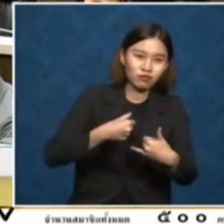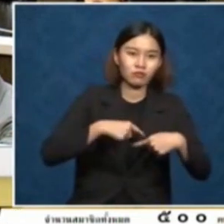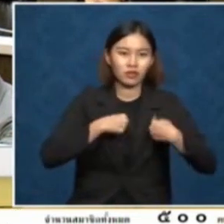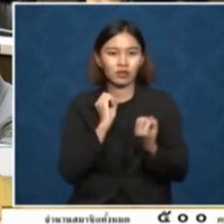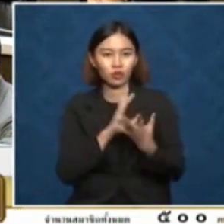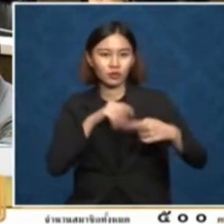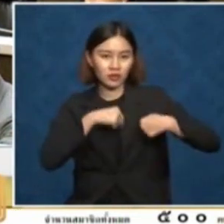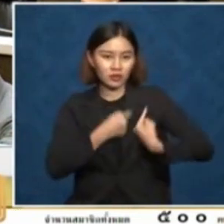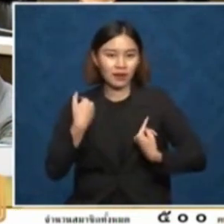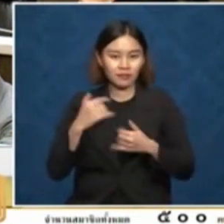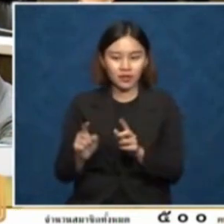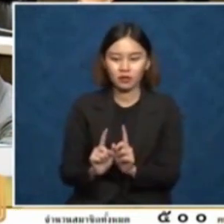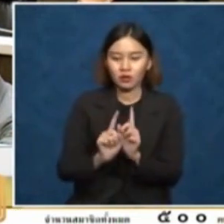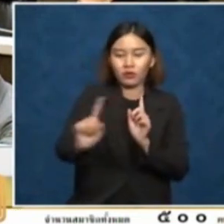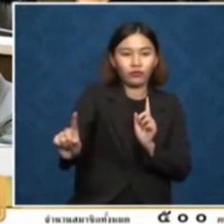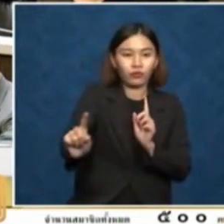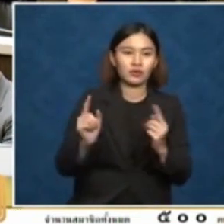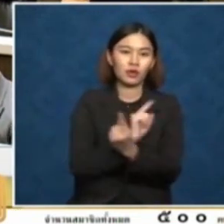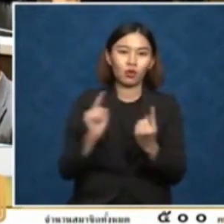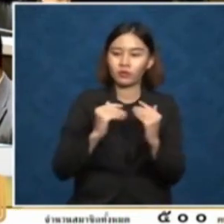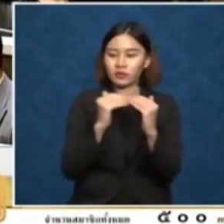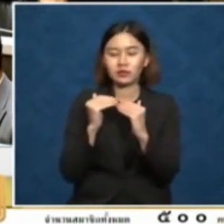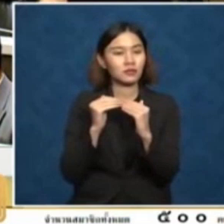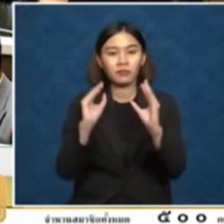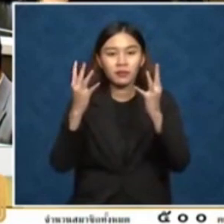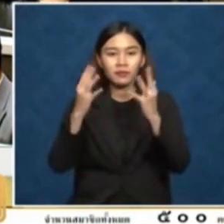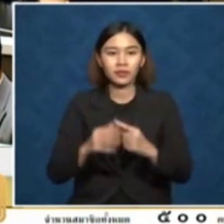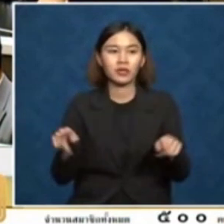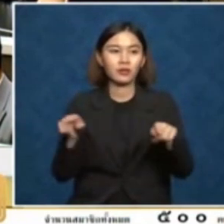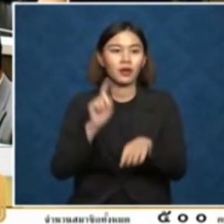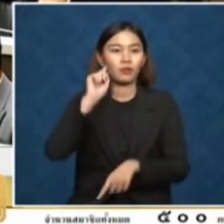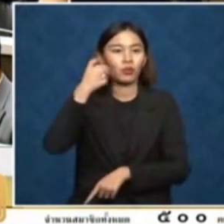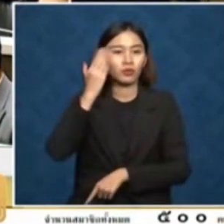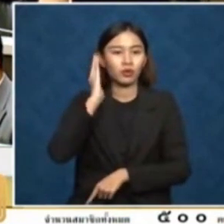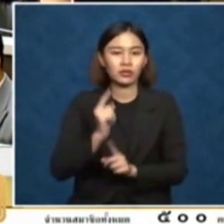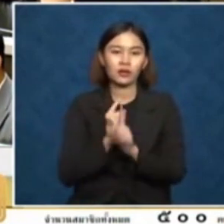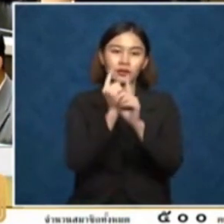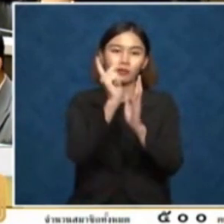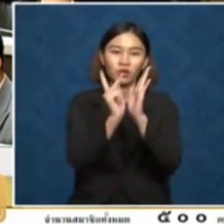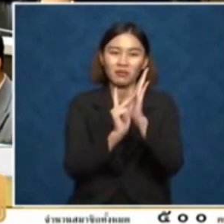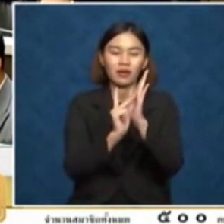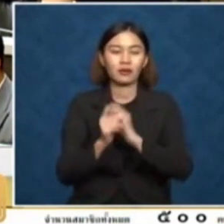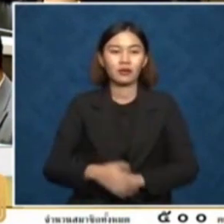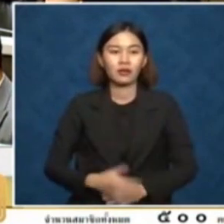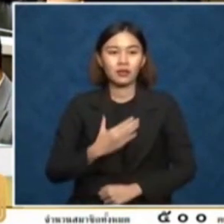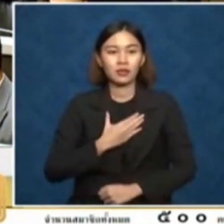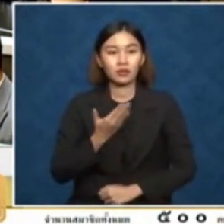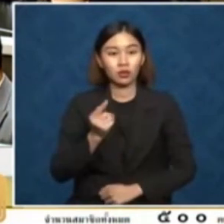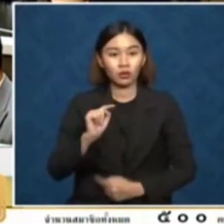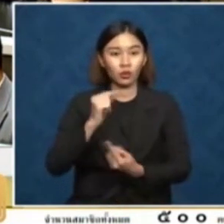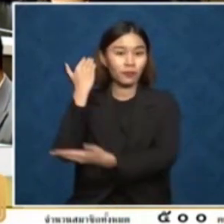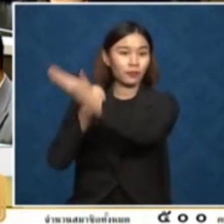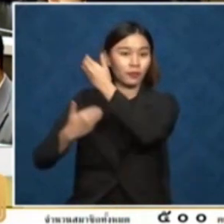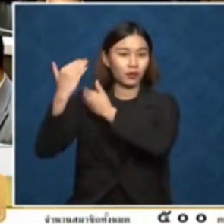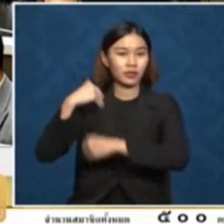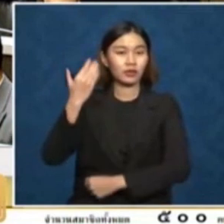คะตั้งแต่สมัยที่สังคมนั้นยังไม่มีการยอมรับเรื่องของความหลากหลายทางเพศเลยกลุ่มคนเหล่านี้ได้รับความเกลียดชังนะคะได้รับ